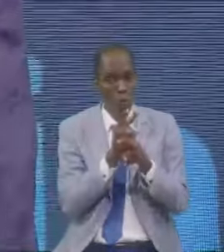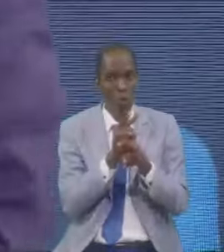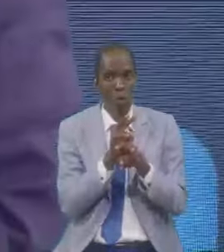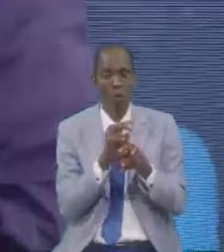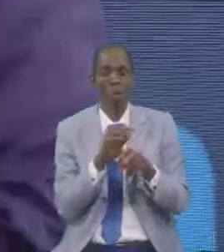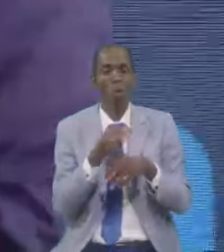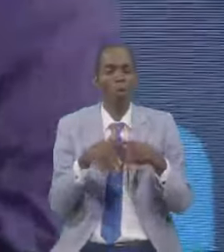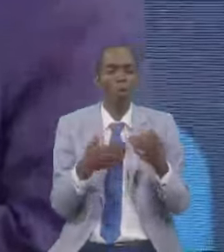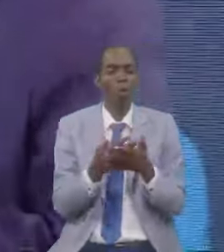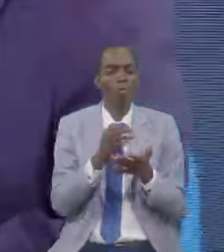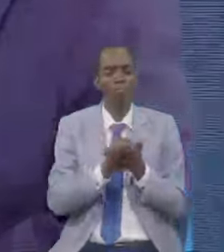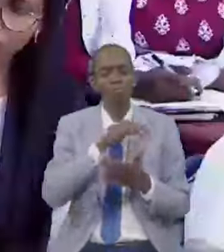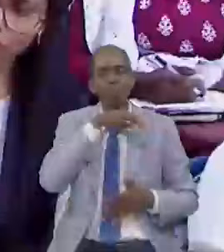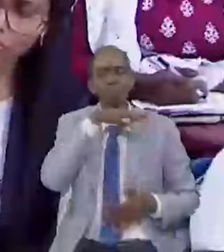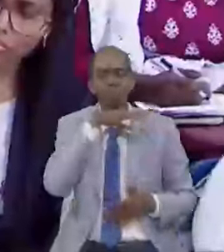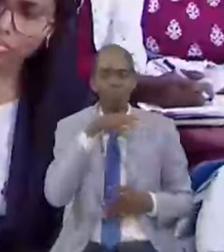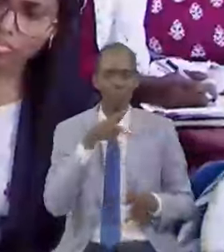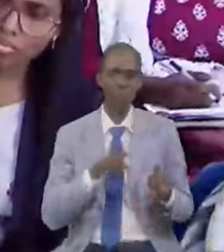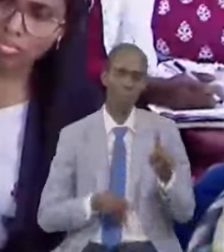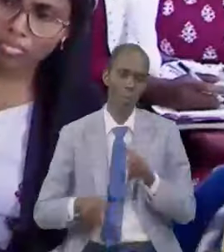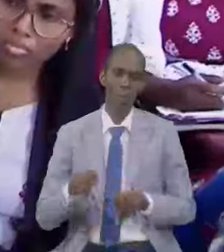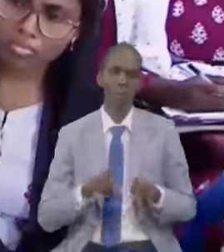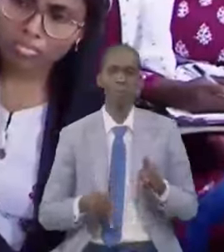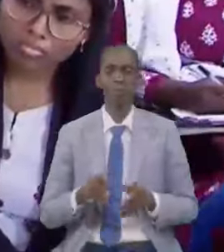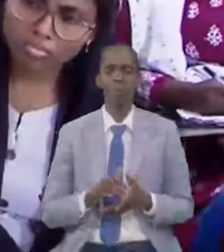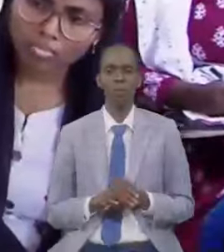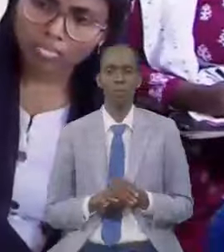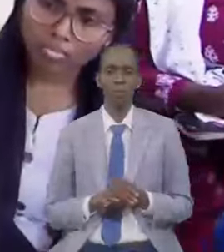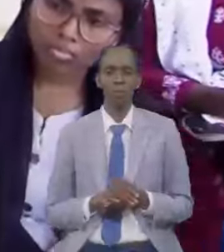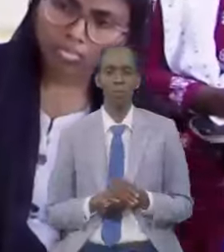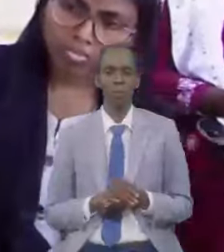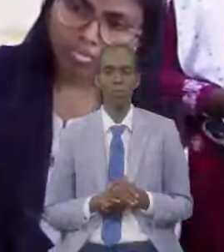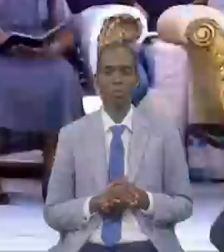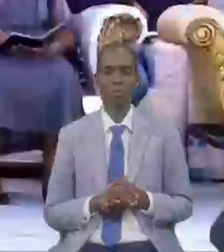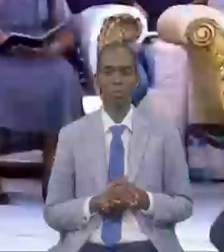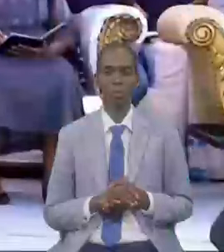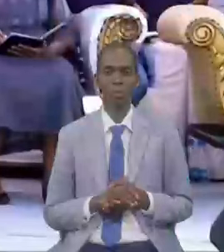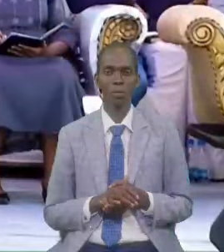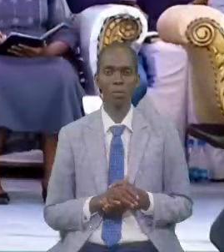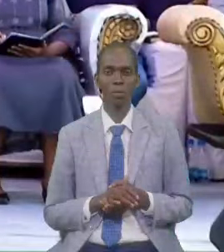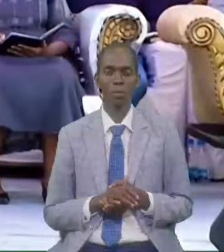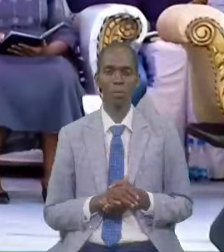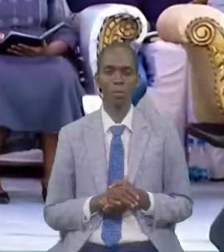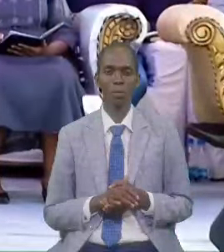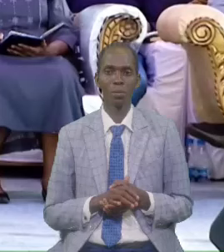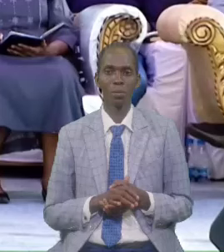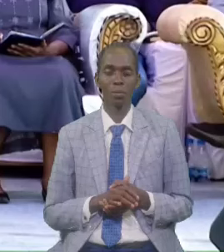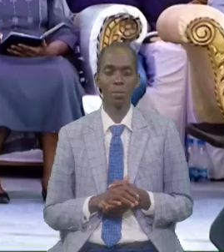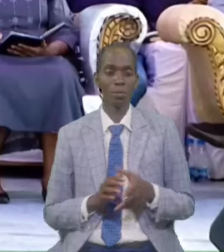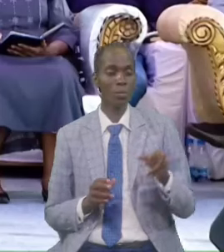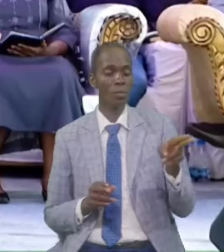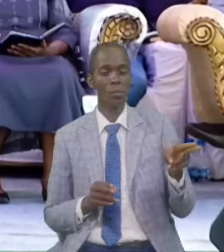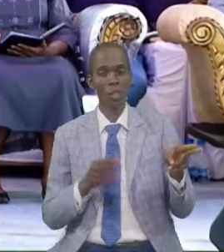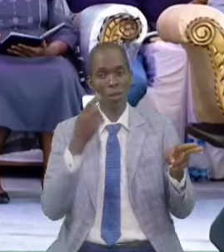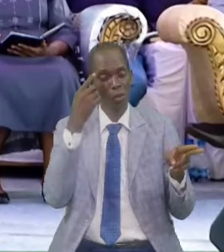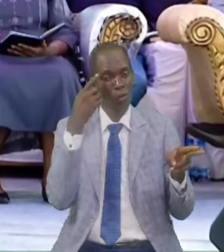people around you. అలాగున మిమ్మును మురికి చేసే ప్రజల జీవితాల గమనాన్ని గమనించుకోవాలి. Each is to watch